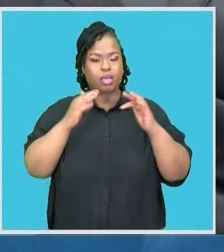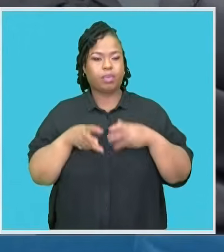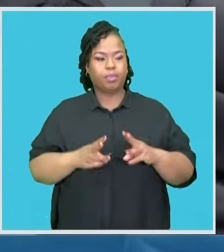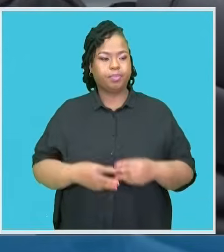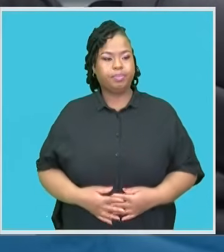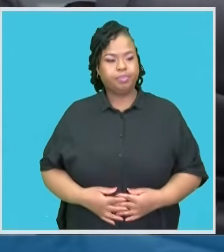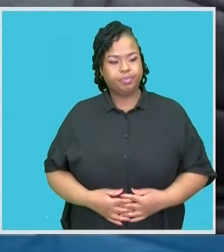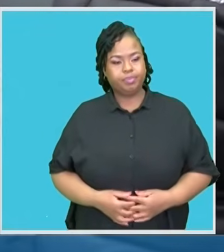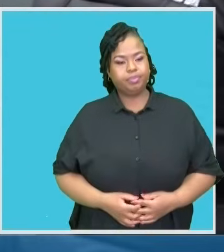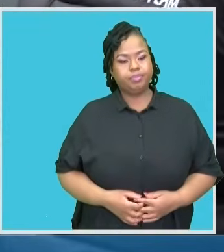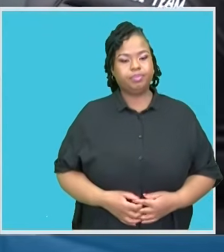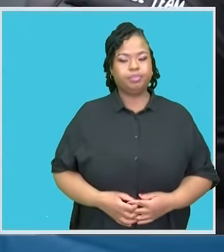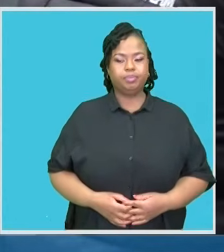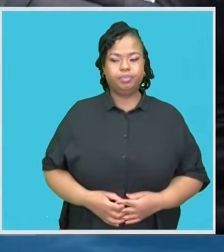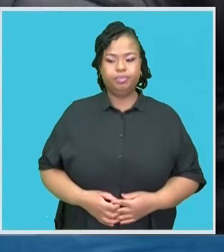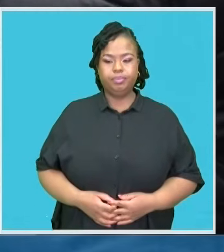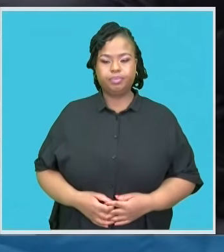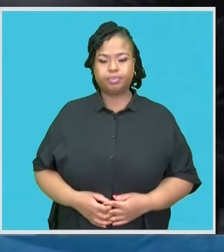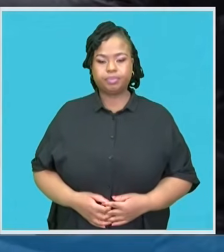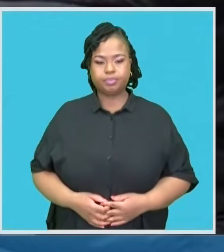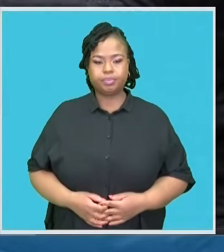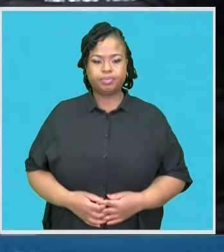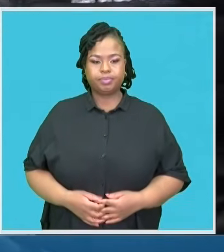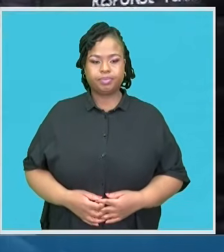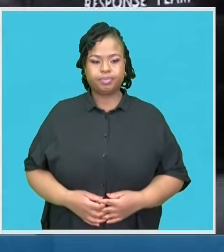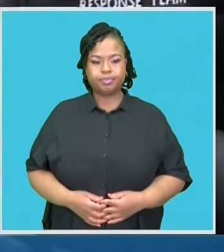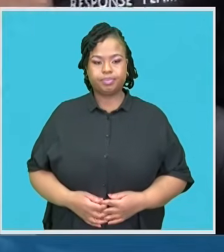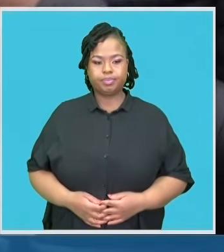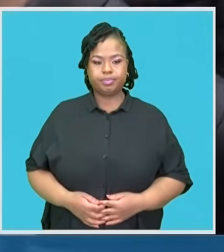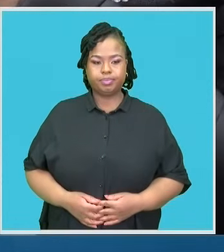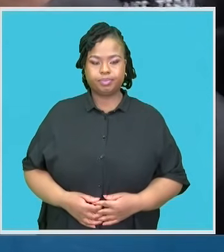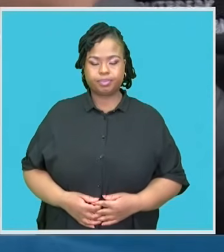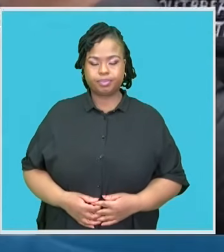ophezulu. Kwiindaba zeSoweto TV, ndinguNomzabalazo Mduka eDiepkloof.